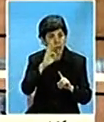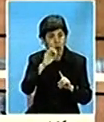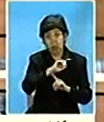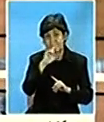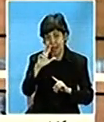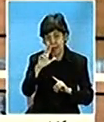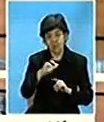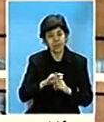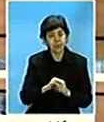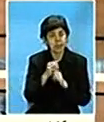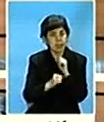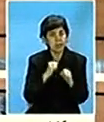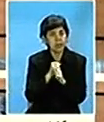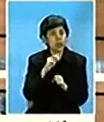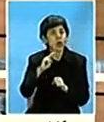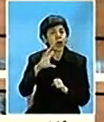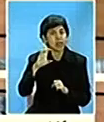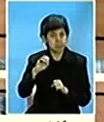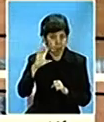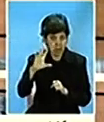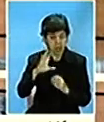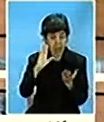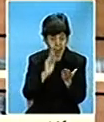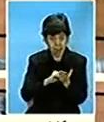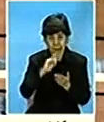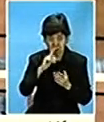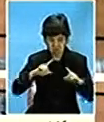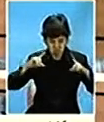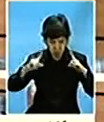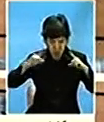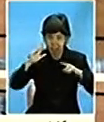น2555